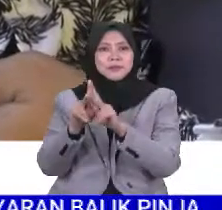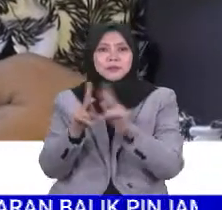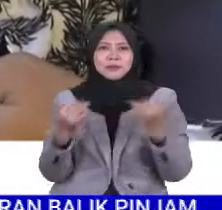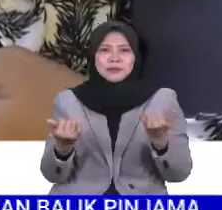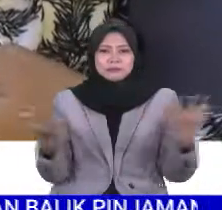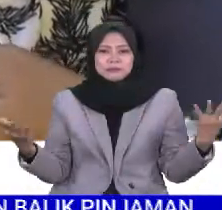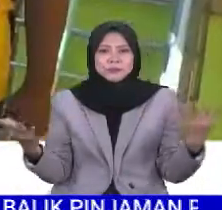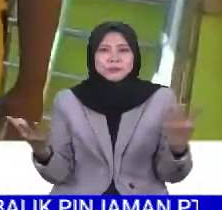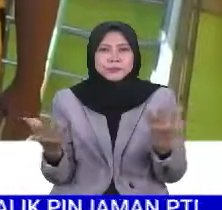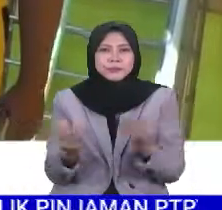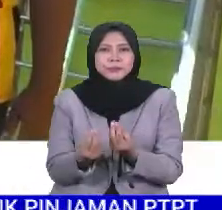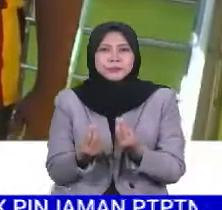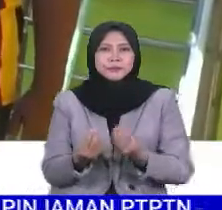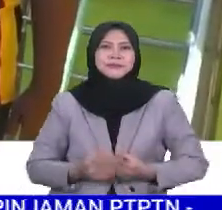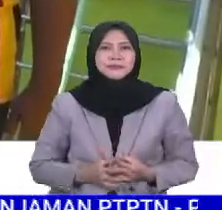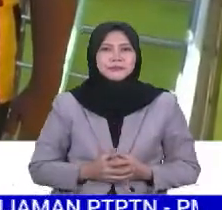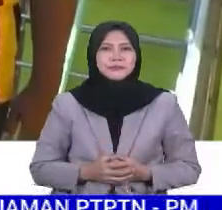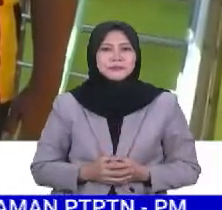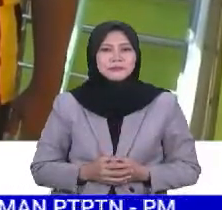menurun.